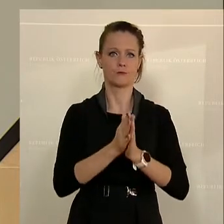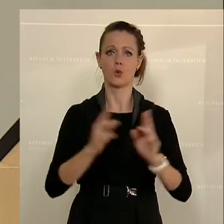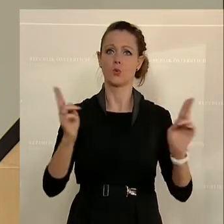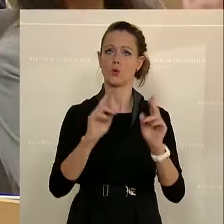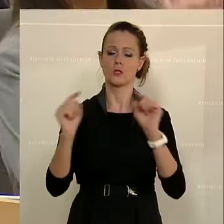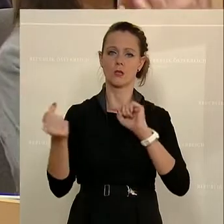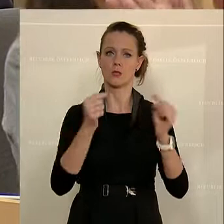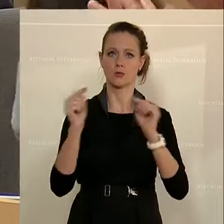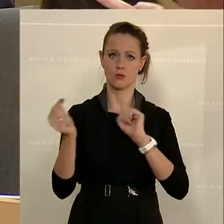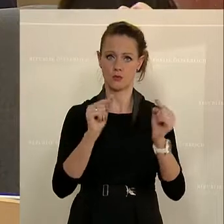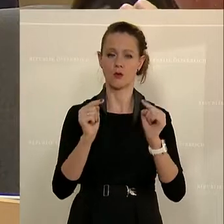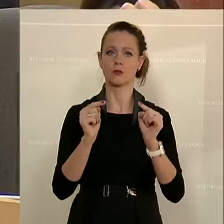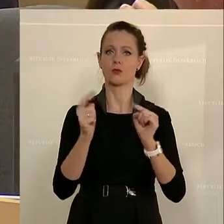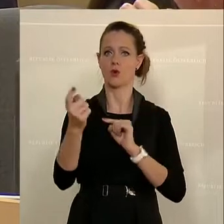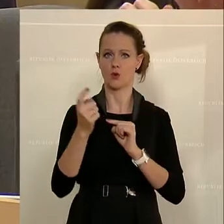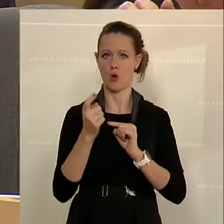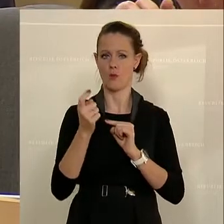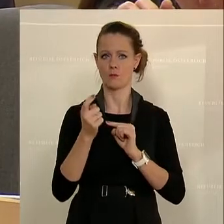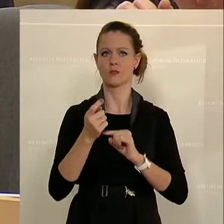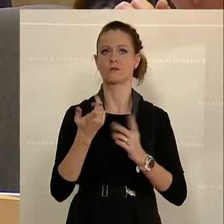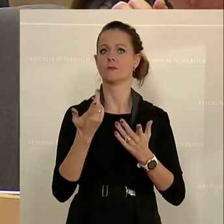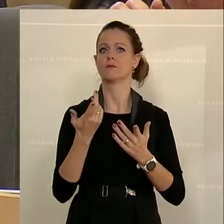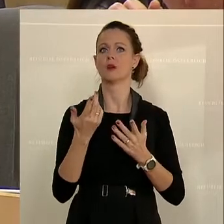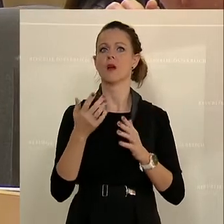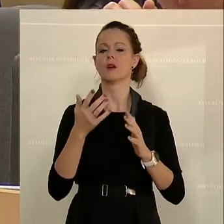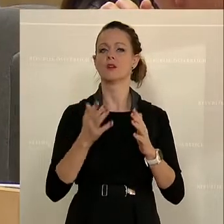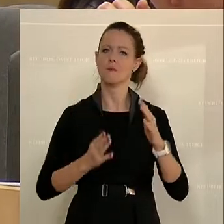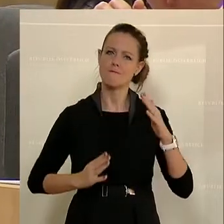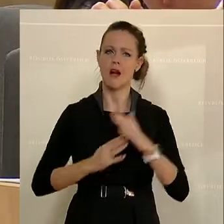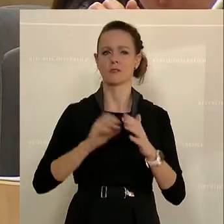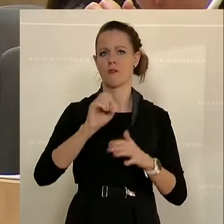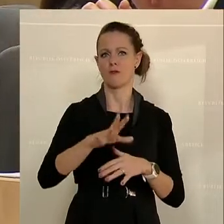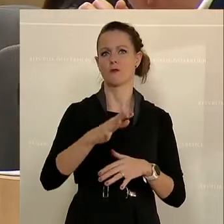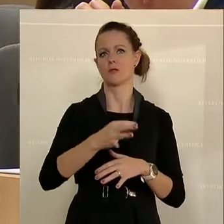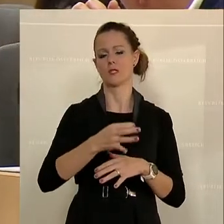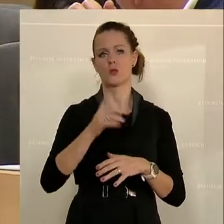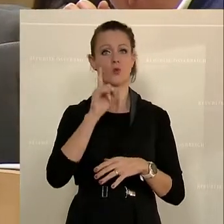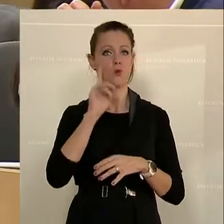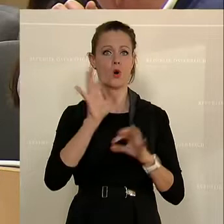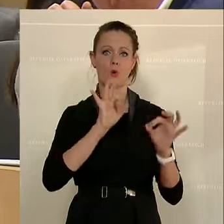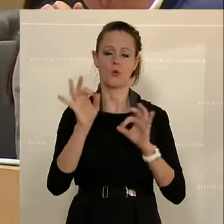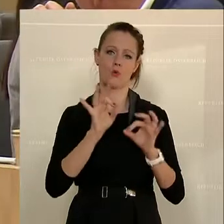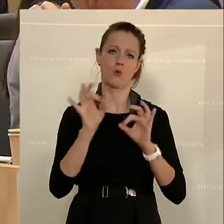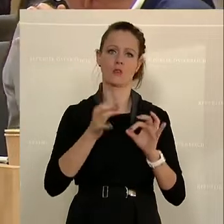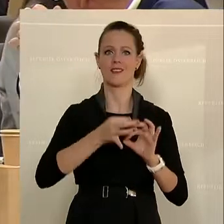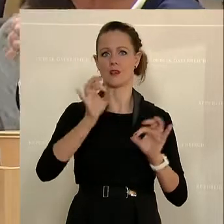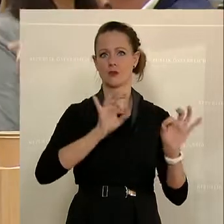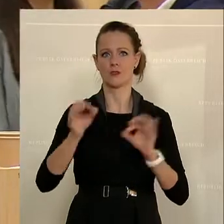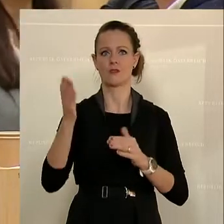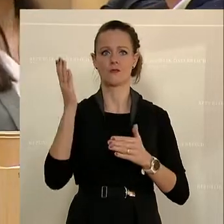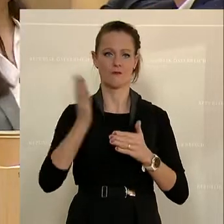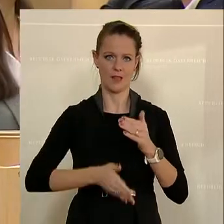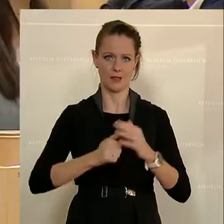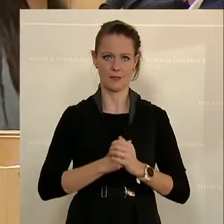Debatte wird nach Erledigung der Tagesordnung jedoch spätestens um 15 Uhr stattfinden. Die Abstimmung über den Fristsetzungsantrag wird